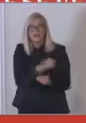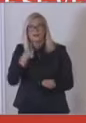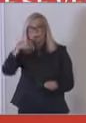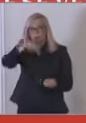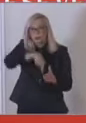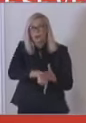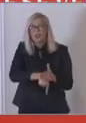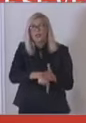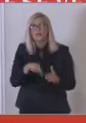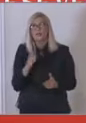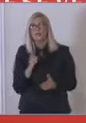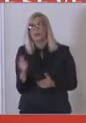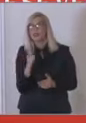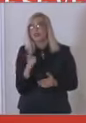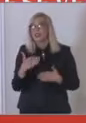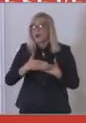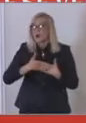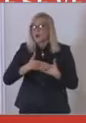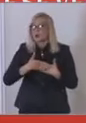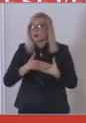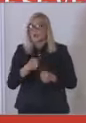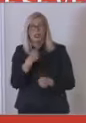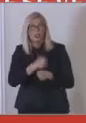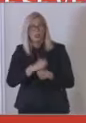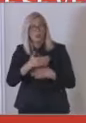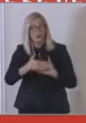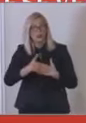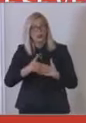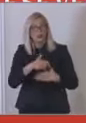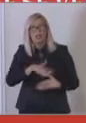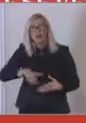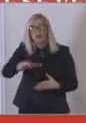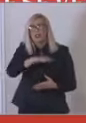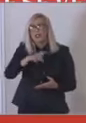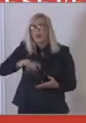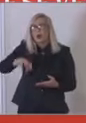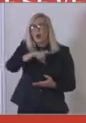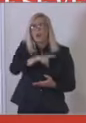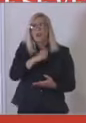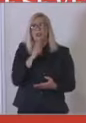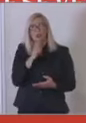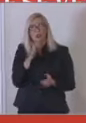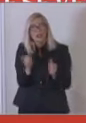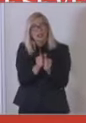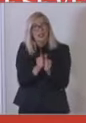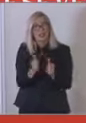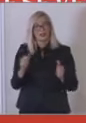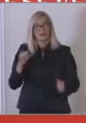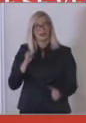përforcojnë raportet bilaterale, bashkëpunimin në të gjitha fushat me interes të përbashkët.